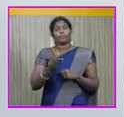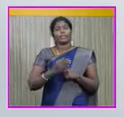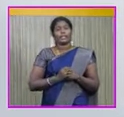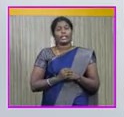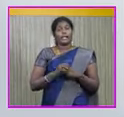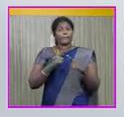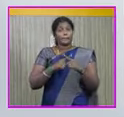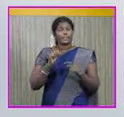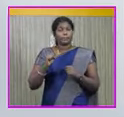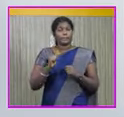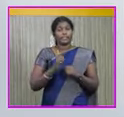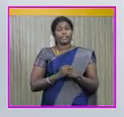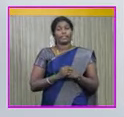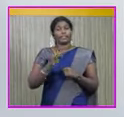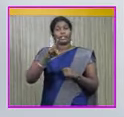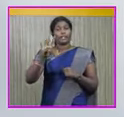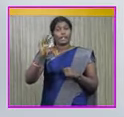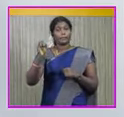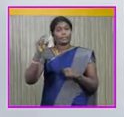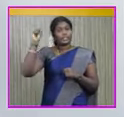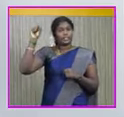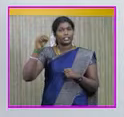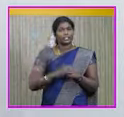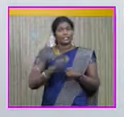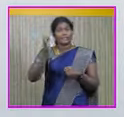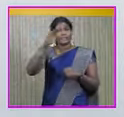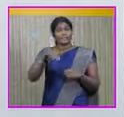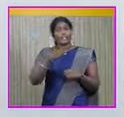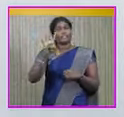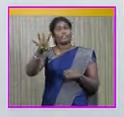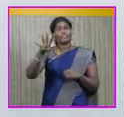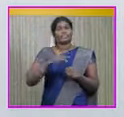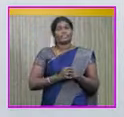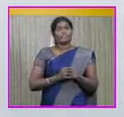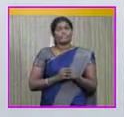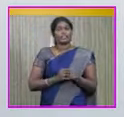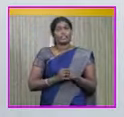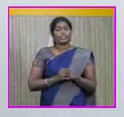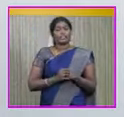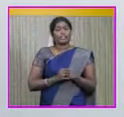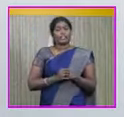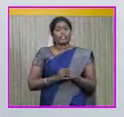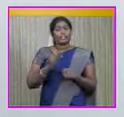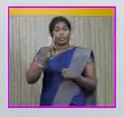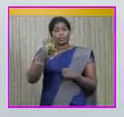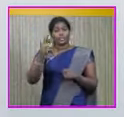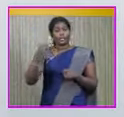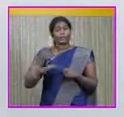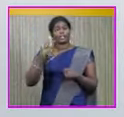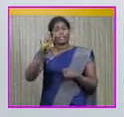டிகிரியோட மதிப்பு 140 டிகிரி வகுத்தல் 4. 140 இப்போ 4 வகுத்தல் செய்ய